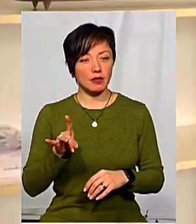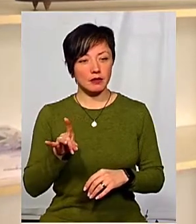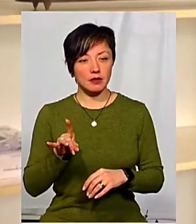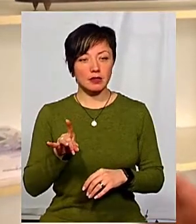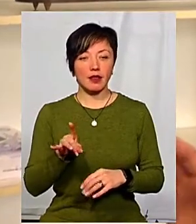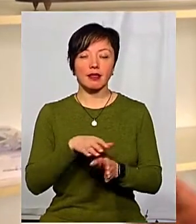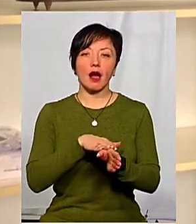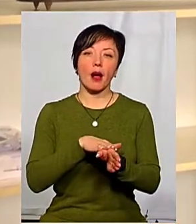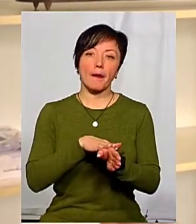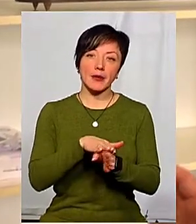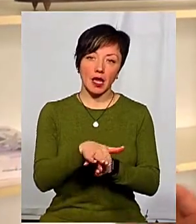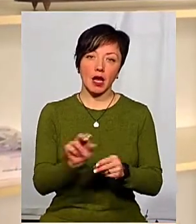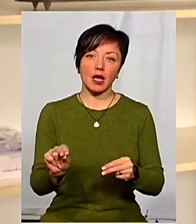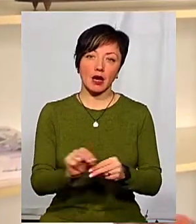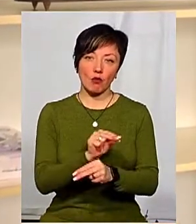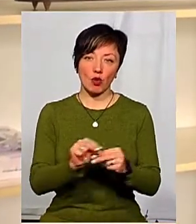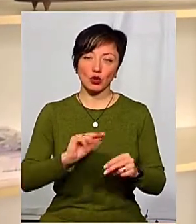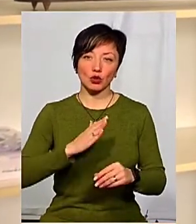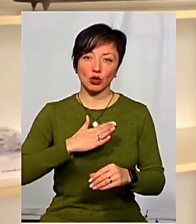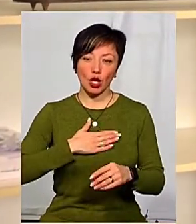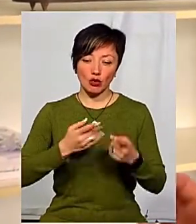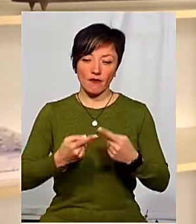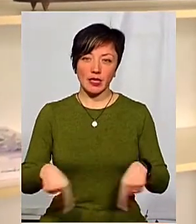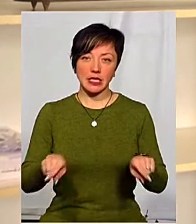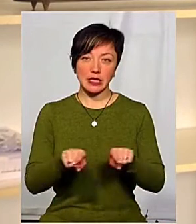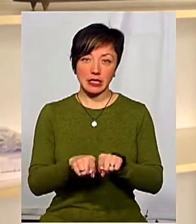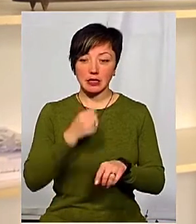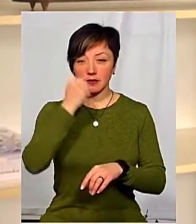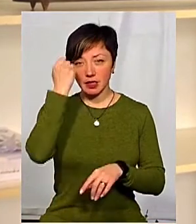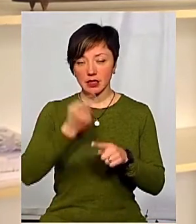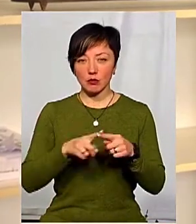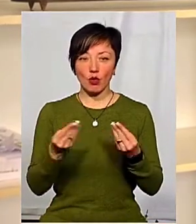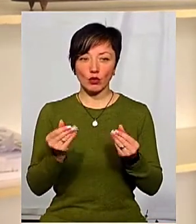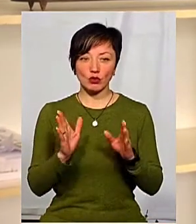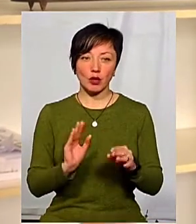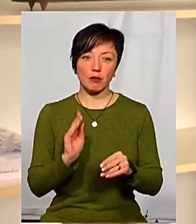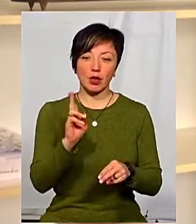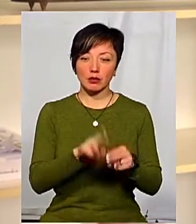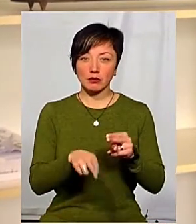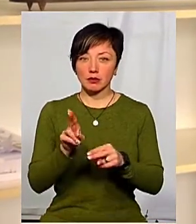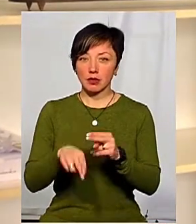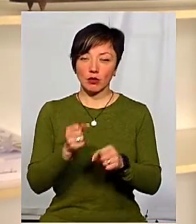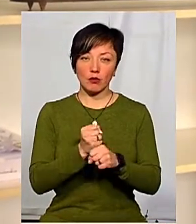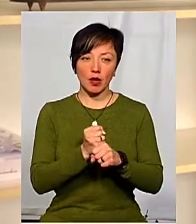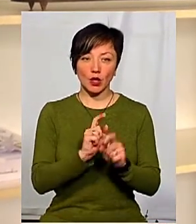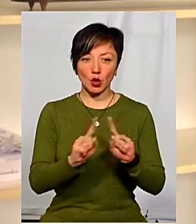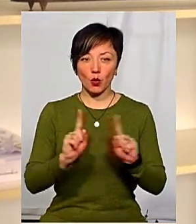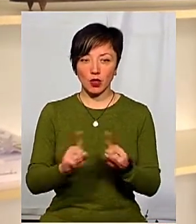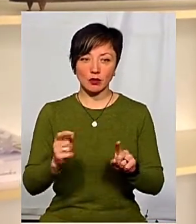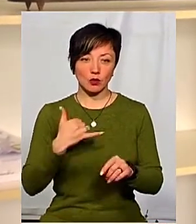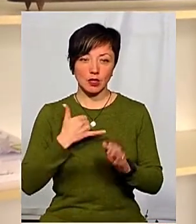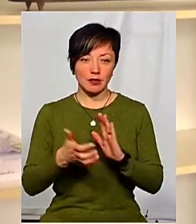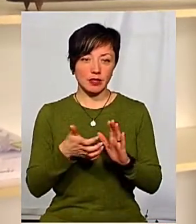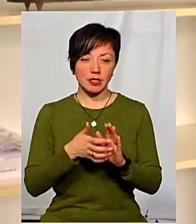на капітальний ремонт нашого відділення. І завдяки цим коштам ми будемо доробляти усі вже такі нюанси, які в нас не